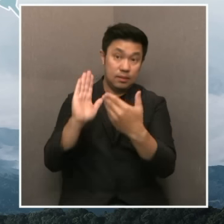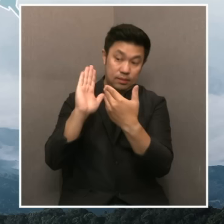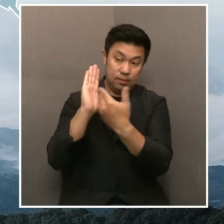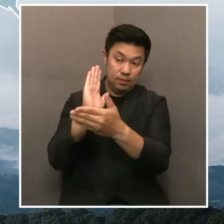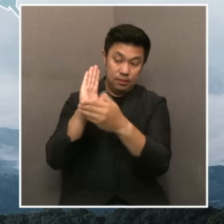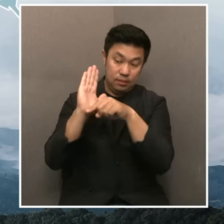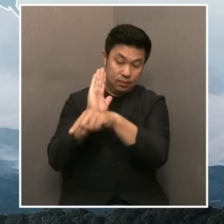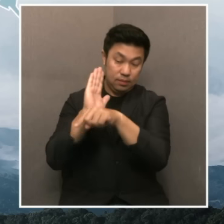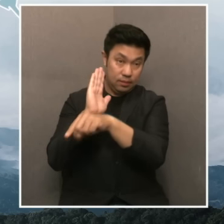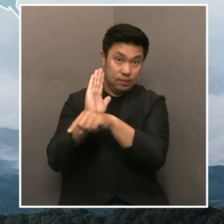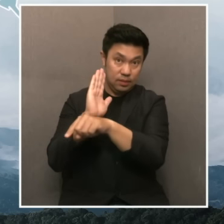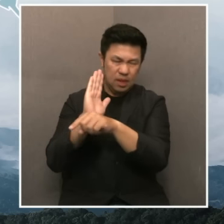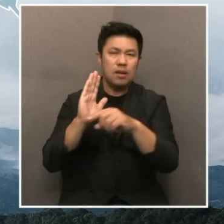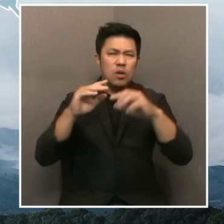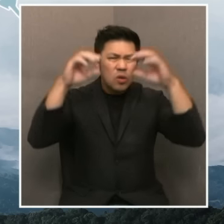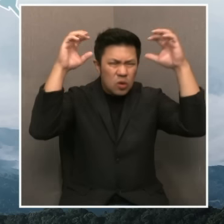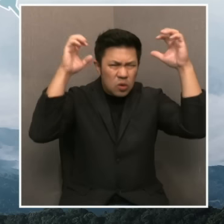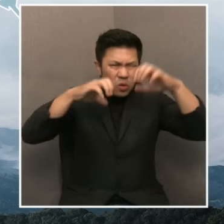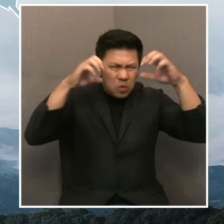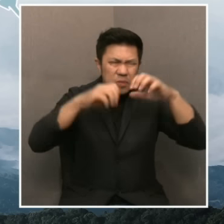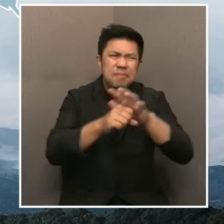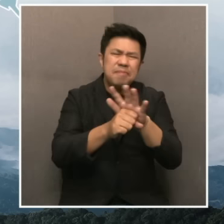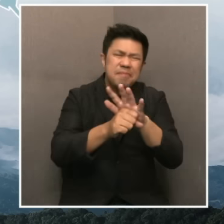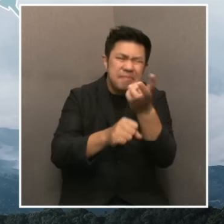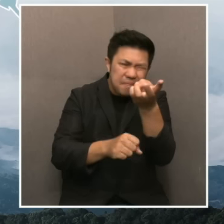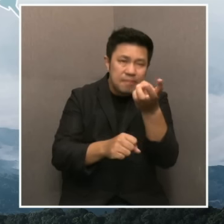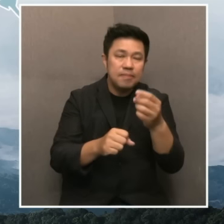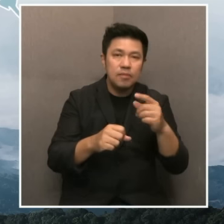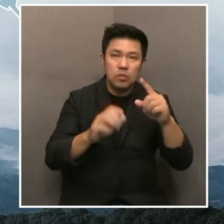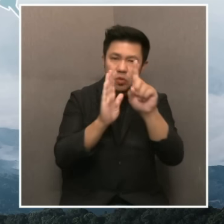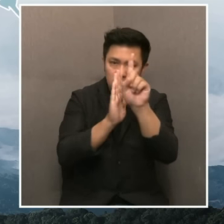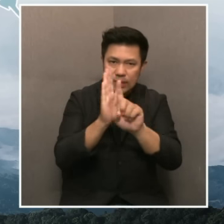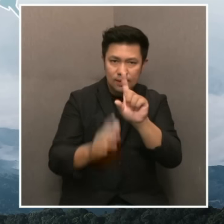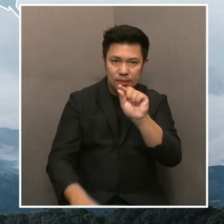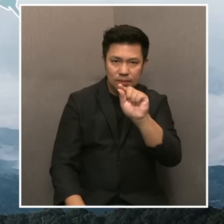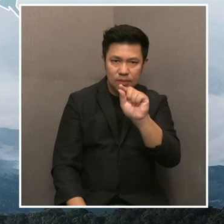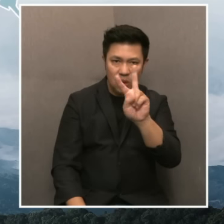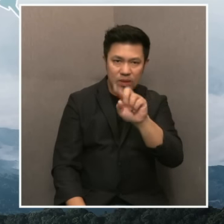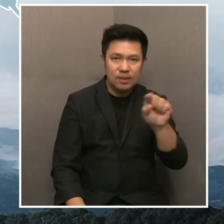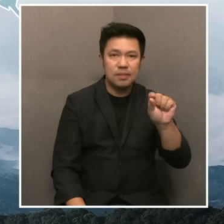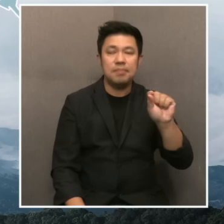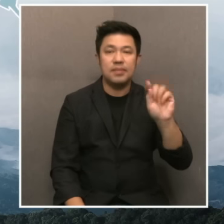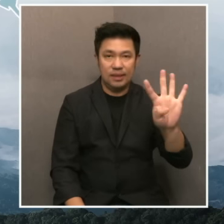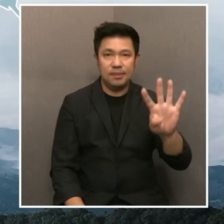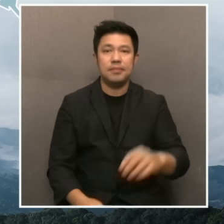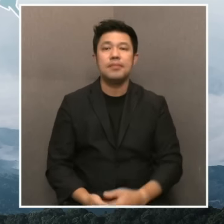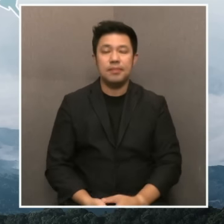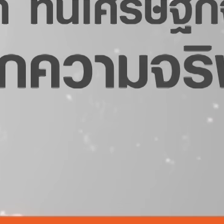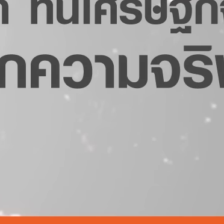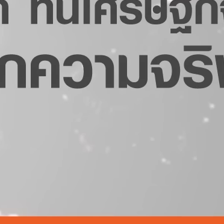กบางส่นฝนเลกน้บางแ่งและอลธภูมิต่ำสุดประมาณ 22 ถึง 24 องศาเซลเซีสค่ะ